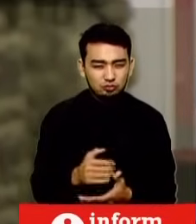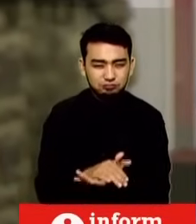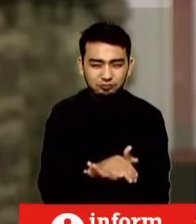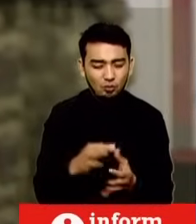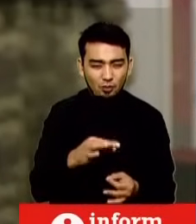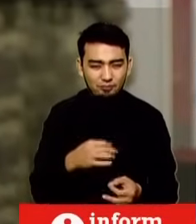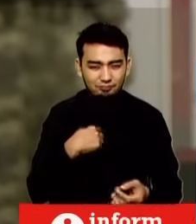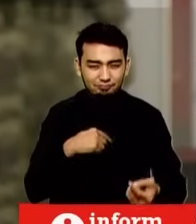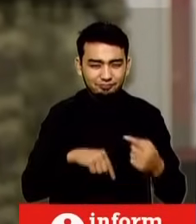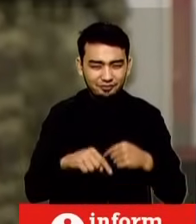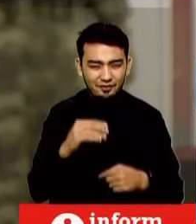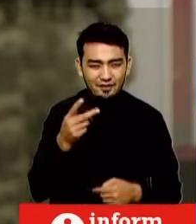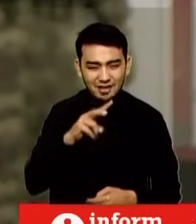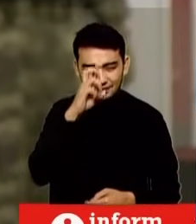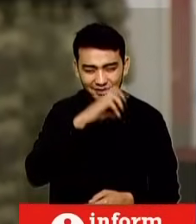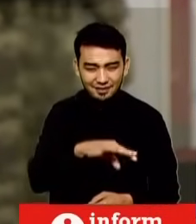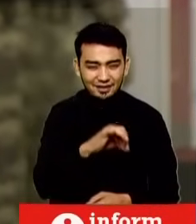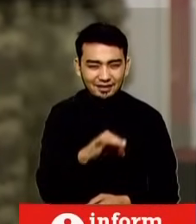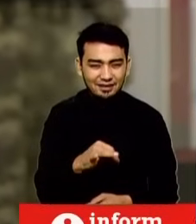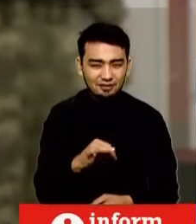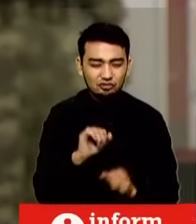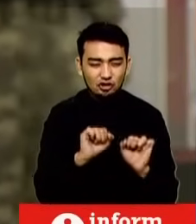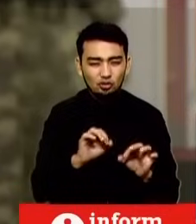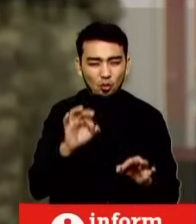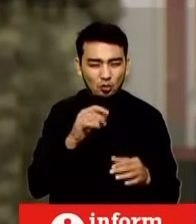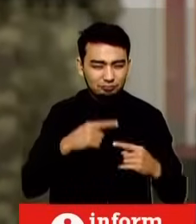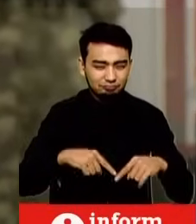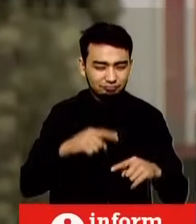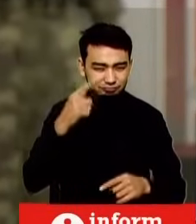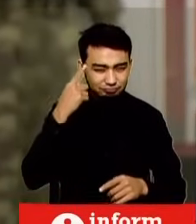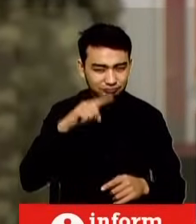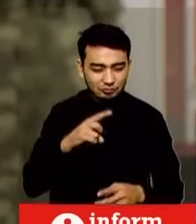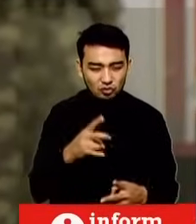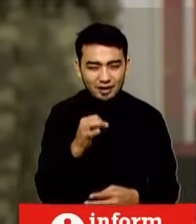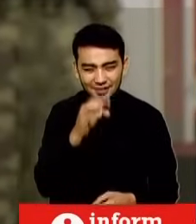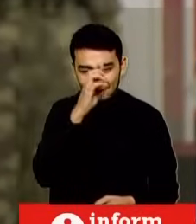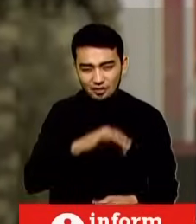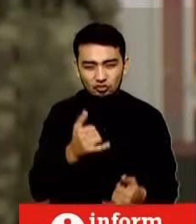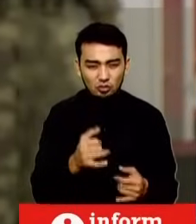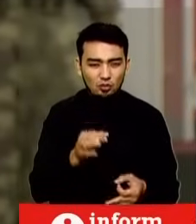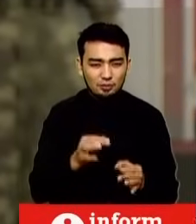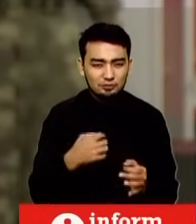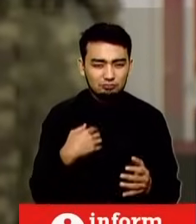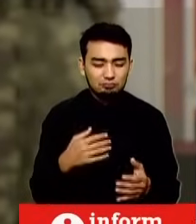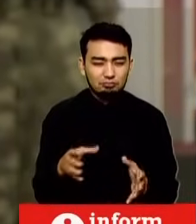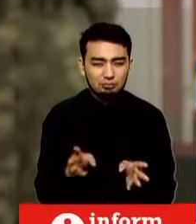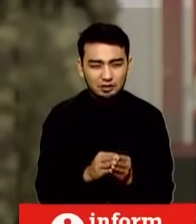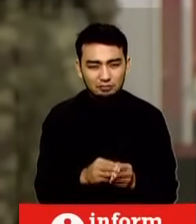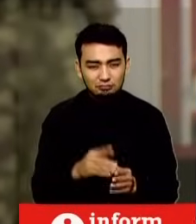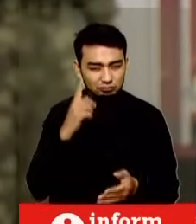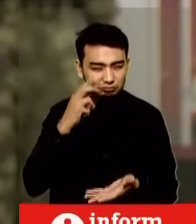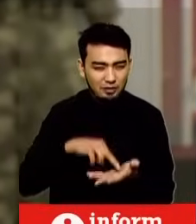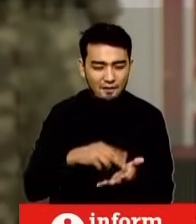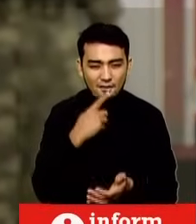взаимоотношений между двумя странами является Оборонная промышленность сейчас между странами налажены тесные взаимоотношения по линии